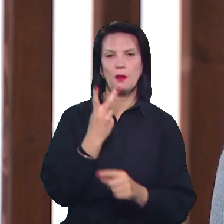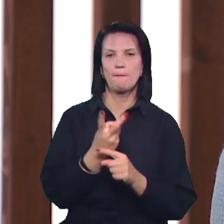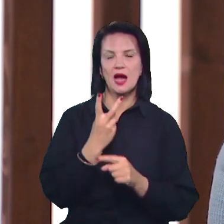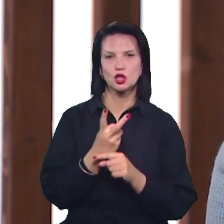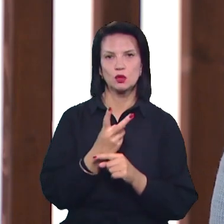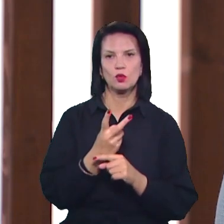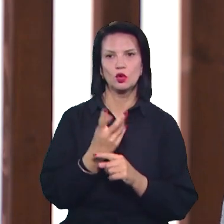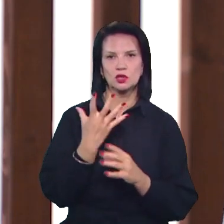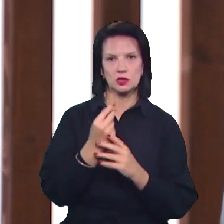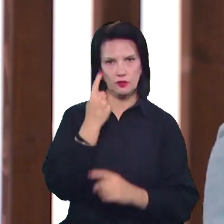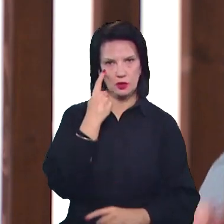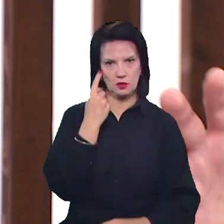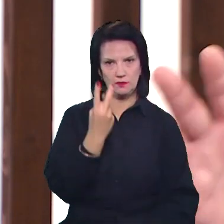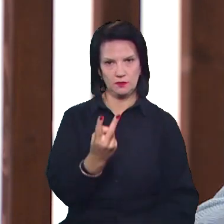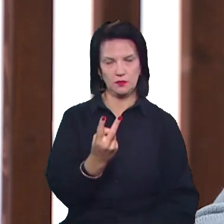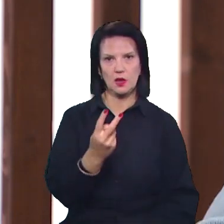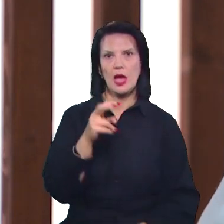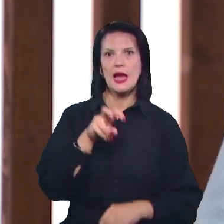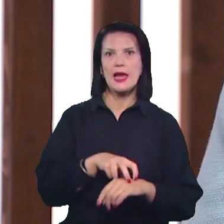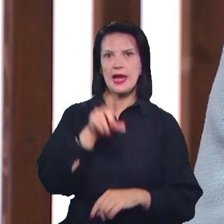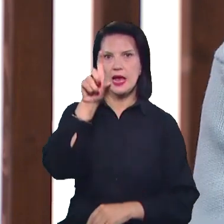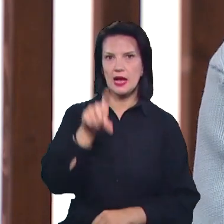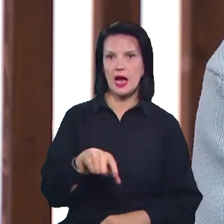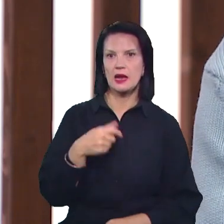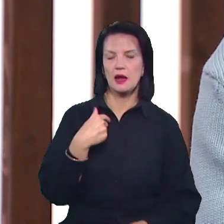своїм зором. Тобто лікарі, тобто ми